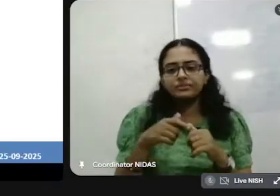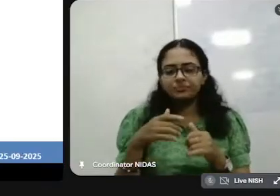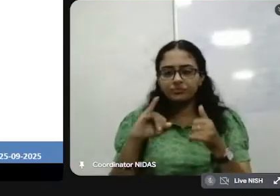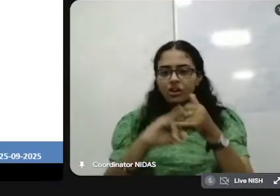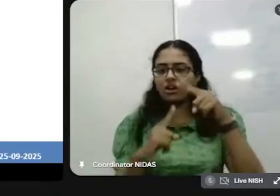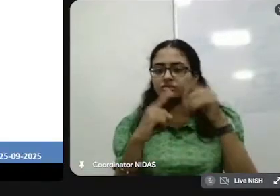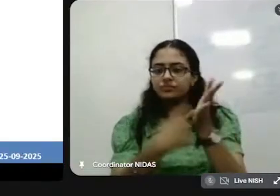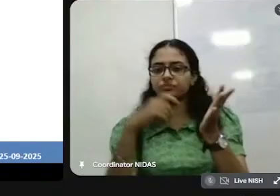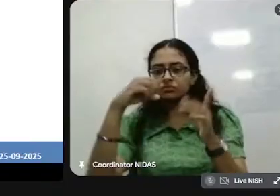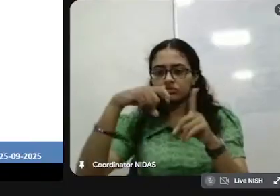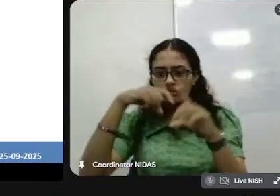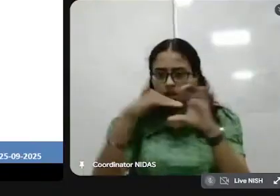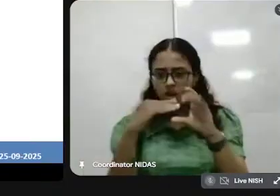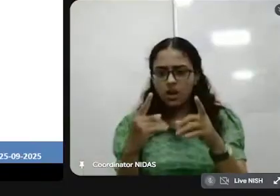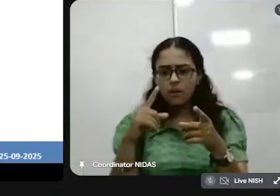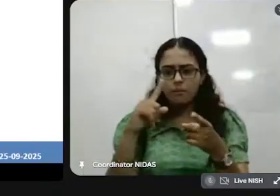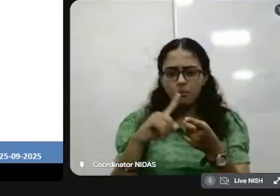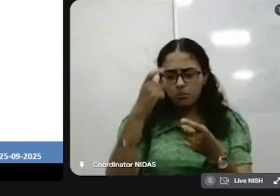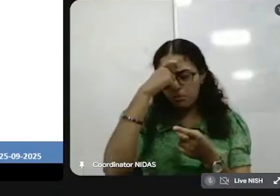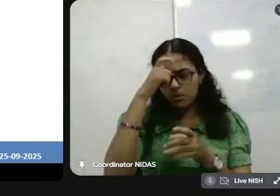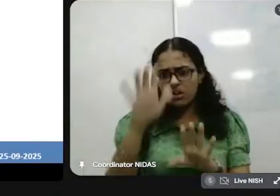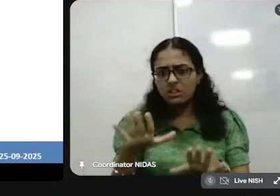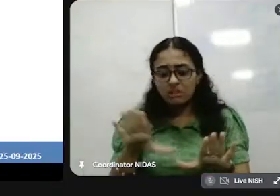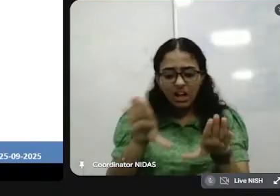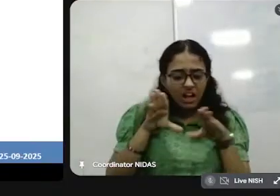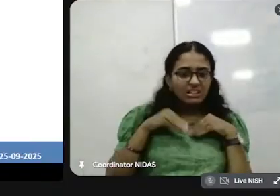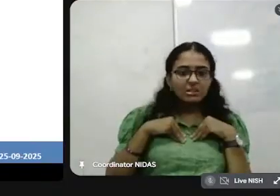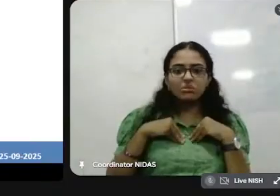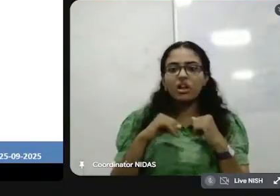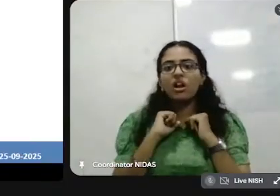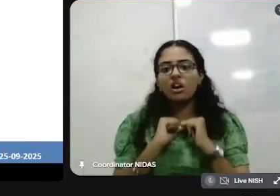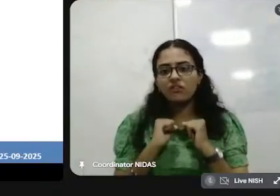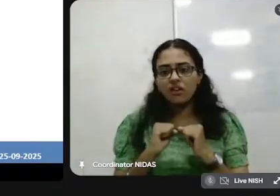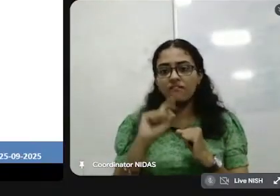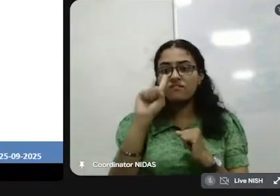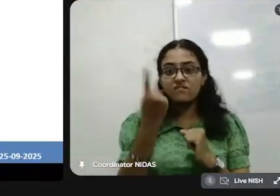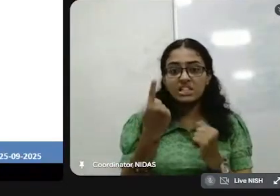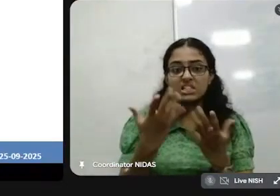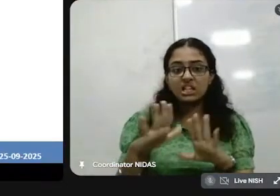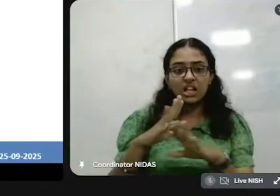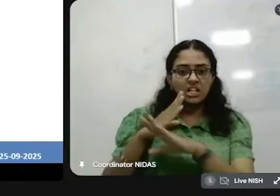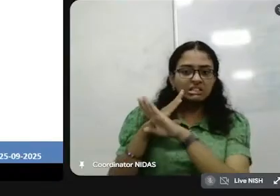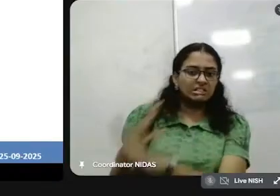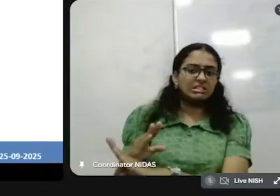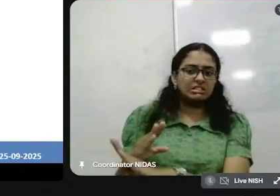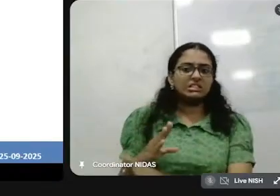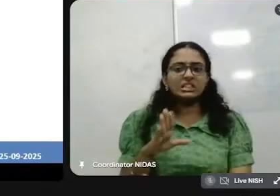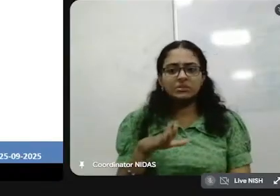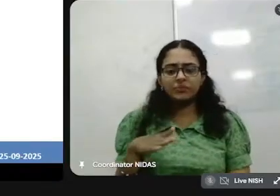വരുന്ന കഴിയുമ്പോൾ സാധാരണ നമുക്കത് അക്സെപ്റ്റ് ചെയ്യാൻ നല്ല ബുദ്ധിമുട്ടാണ്, ഒരു ഡിനയൽ ഫേസ് ആണ്. അപ്പൊ സ്ട്രോക്കിന്റെ